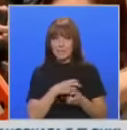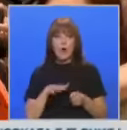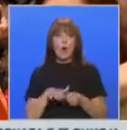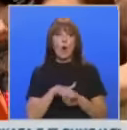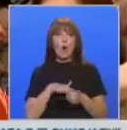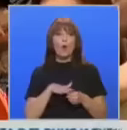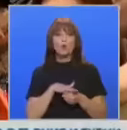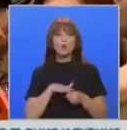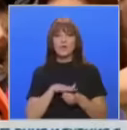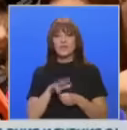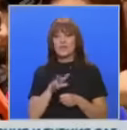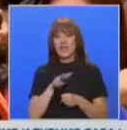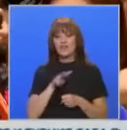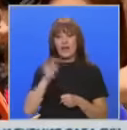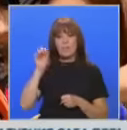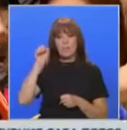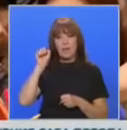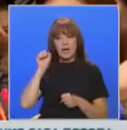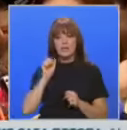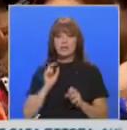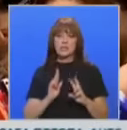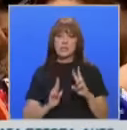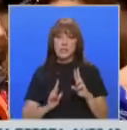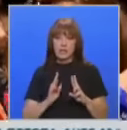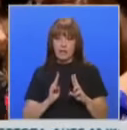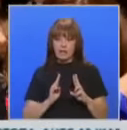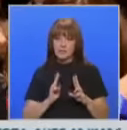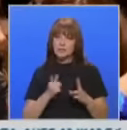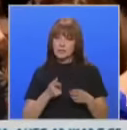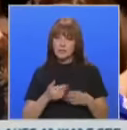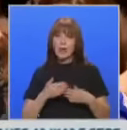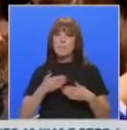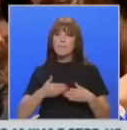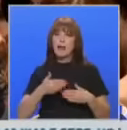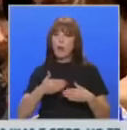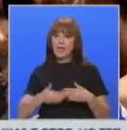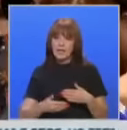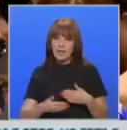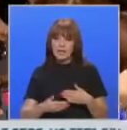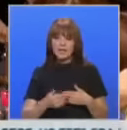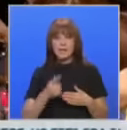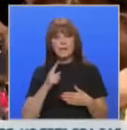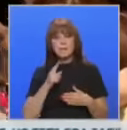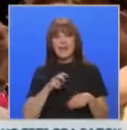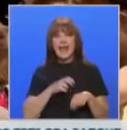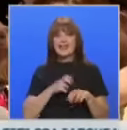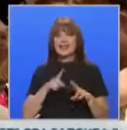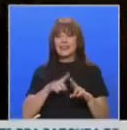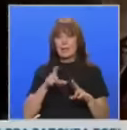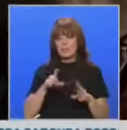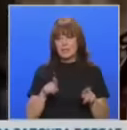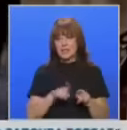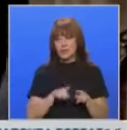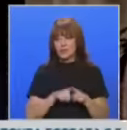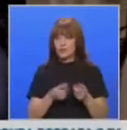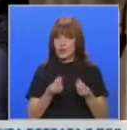основните две партии са абсолютно съгласни с тези приоритети. Доколкото знам, ДПС също са дали своята